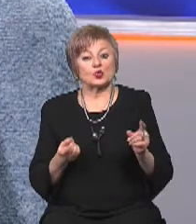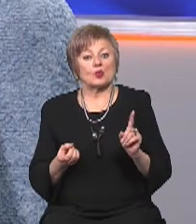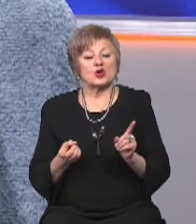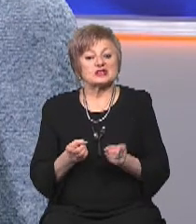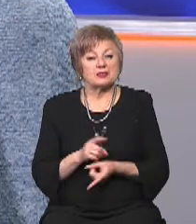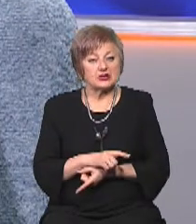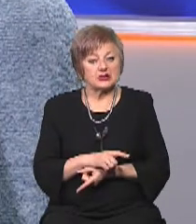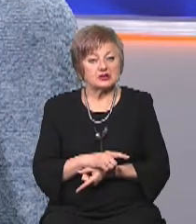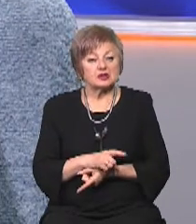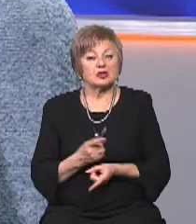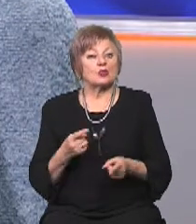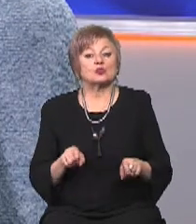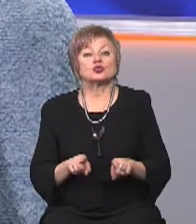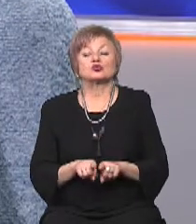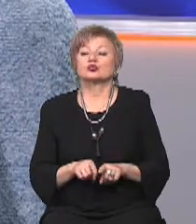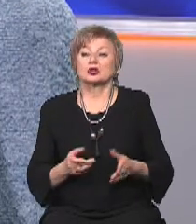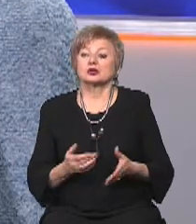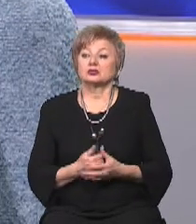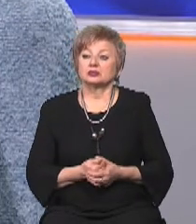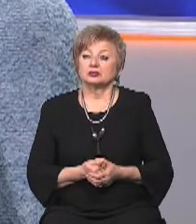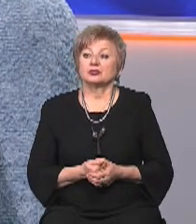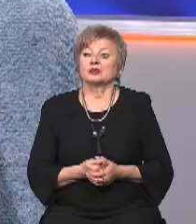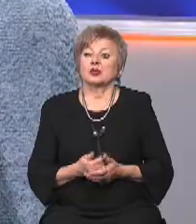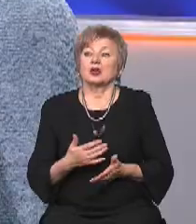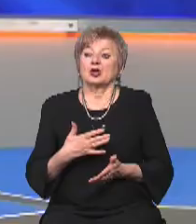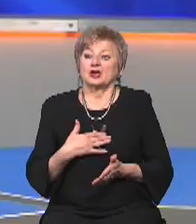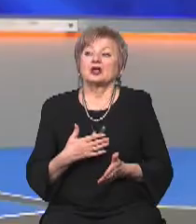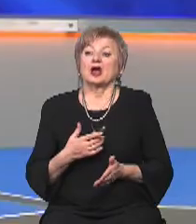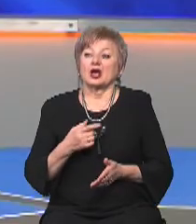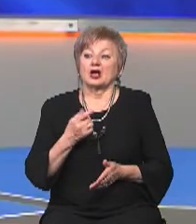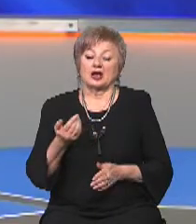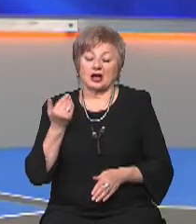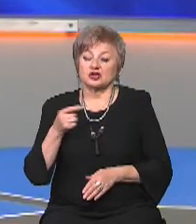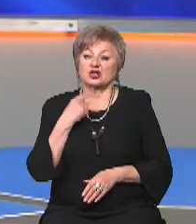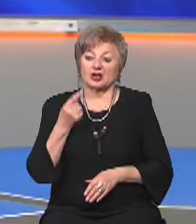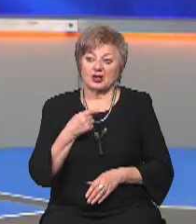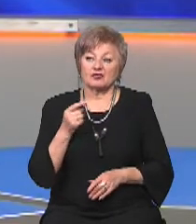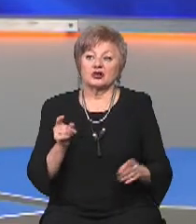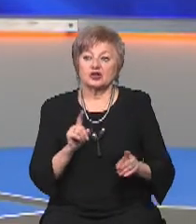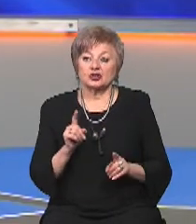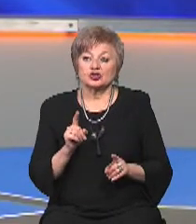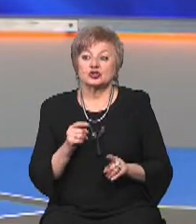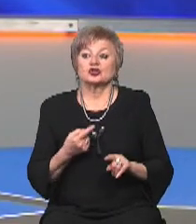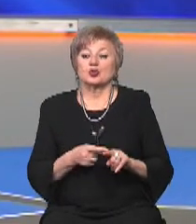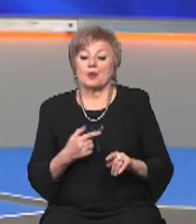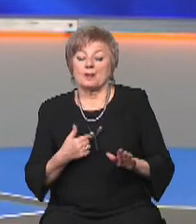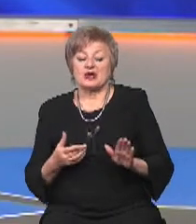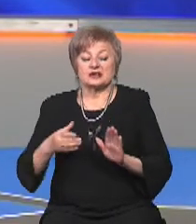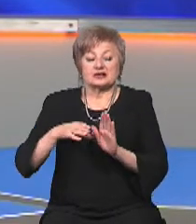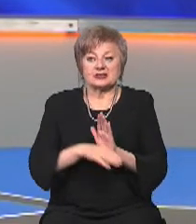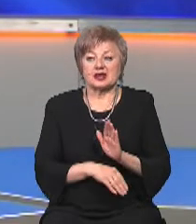змінитися. Чому такі ситуації можливі? Я вже зазначала трошки раніше, що ми якраз для того і заклали